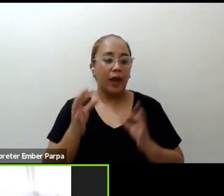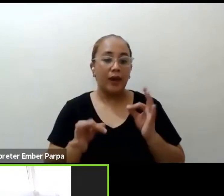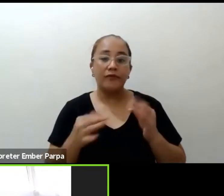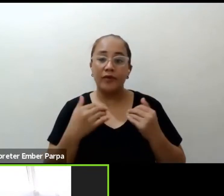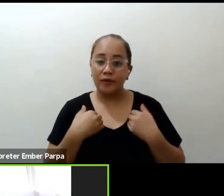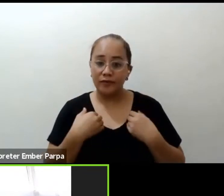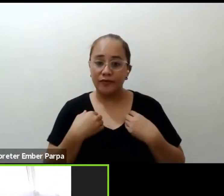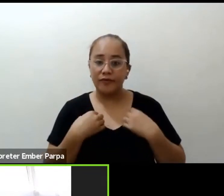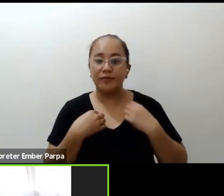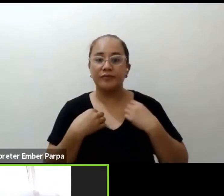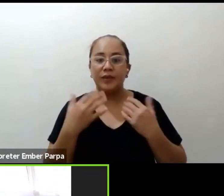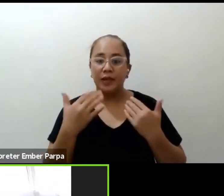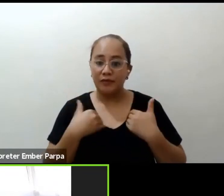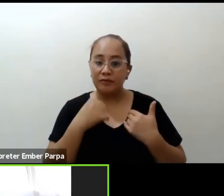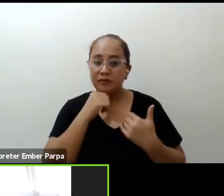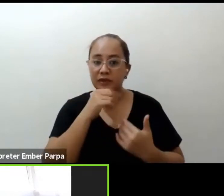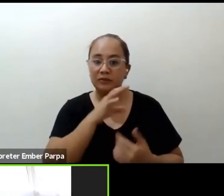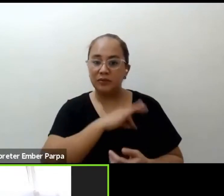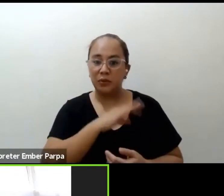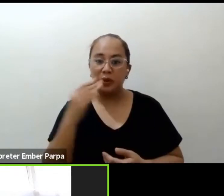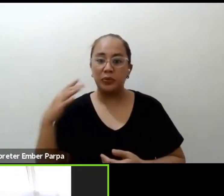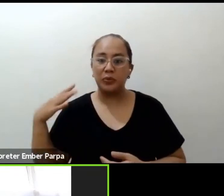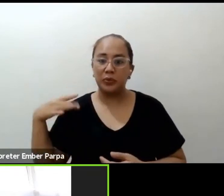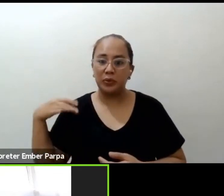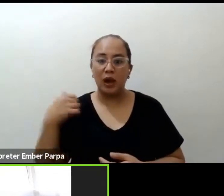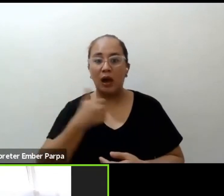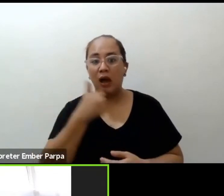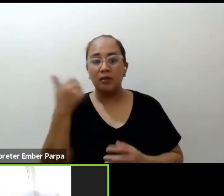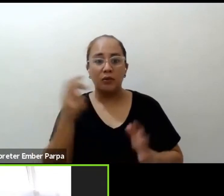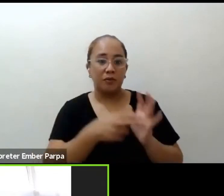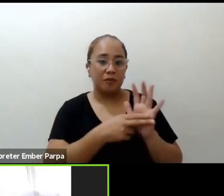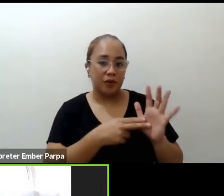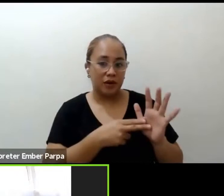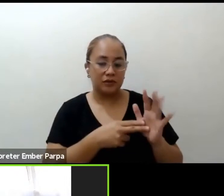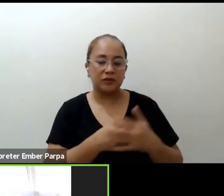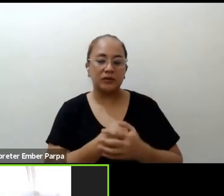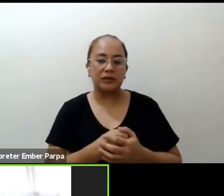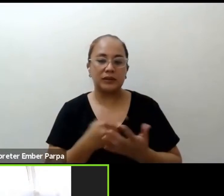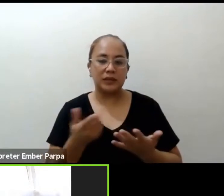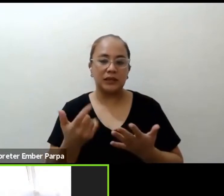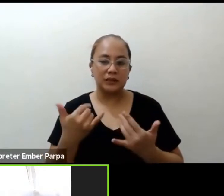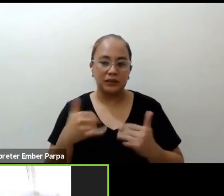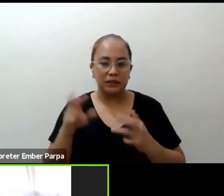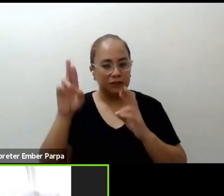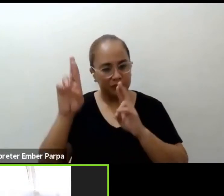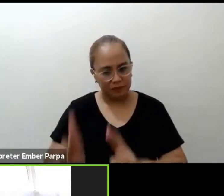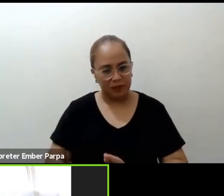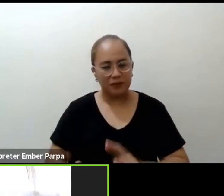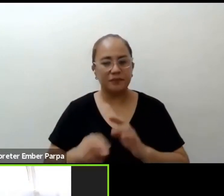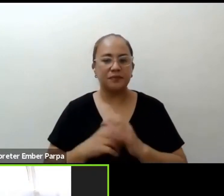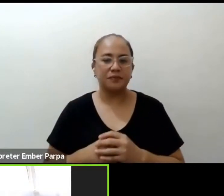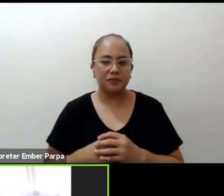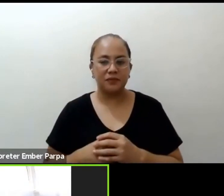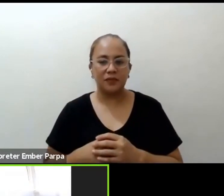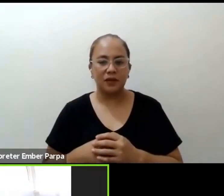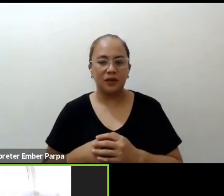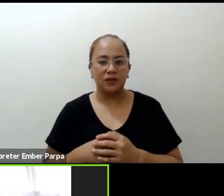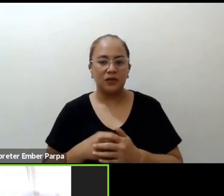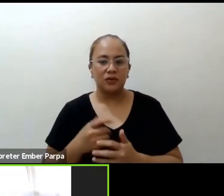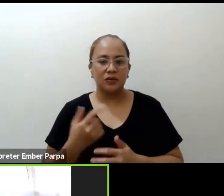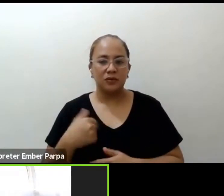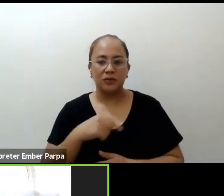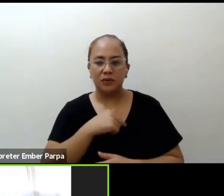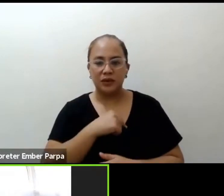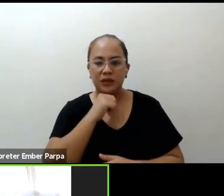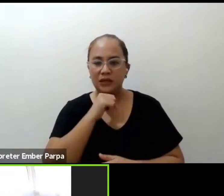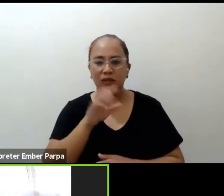na hindi nag-avail dahil naghihintay ng ibang brand, yun naman po ay ginagalang. Kaya hindi naman ho natin talaga